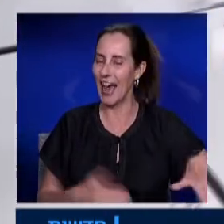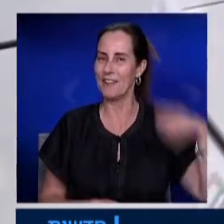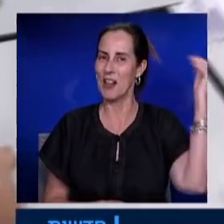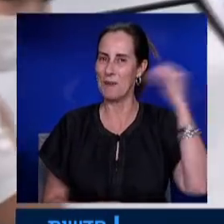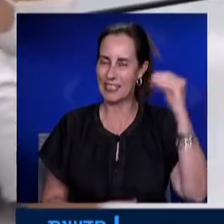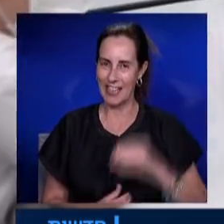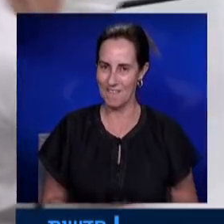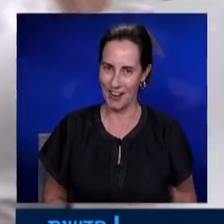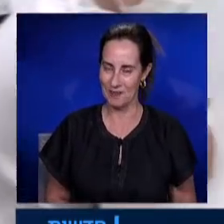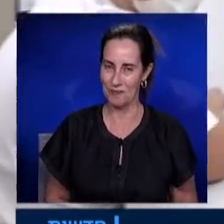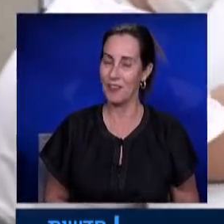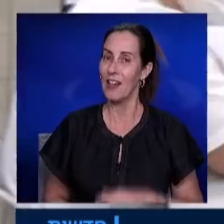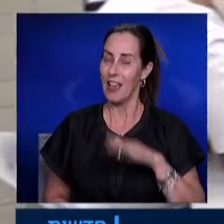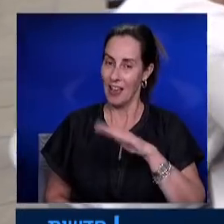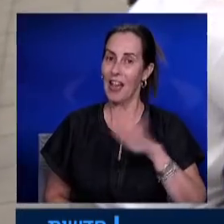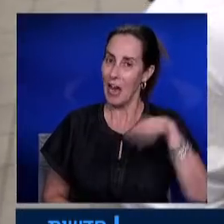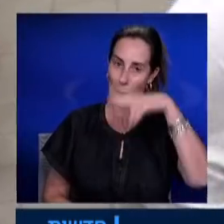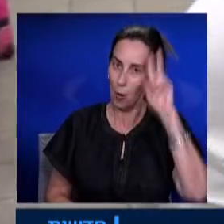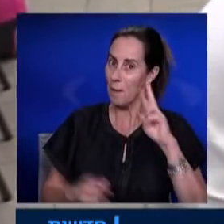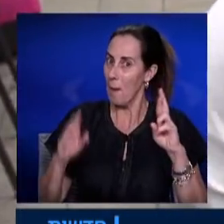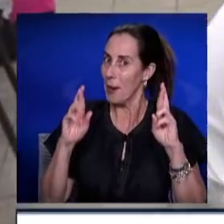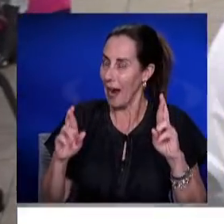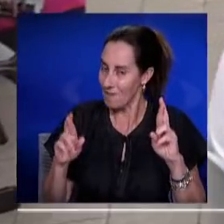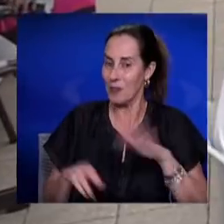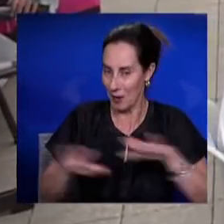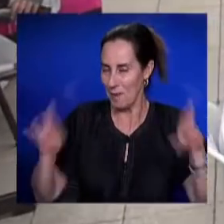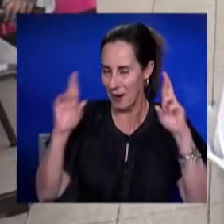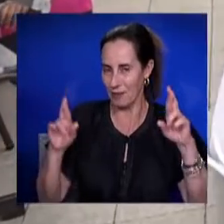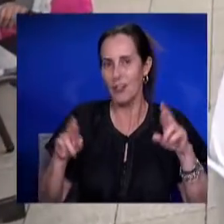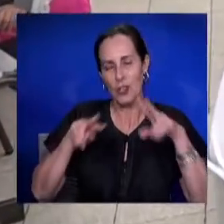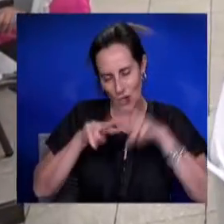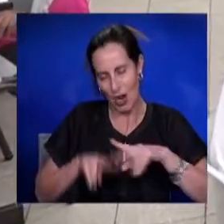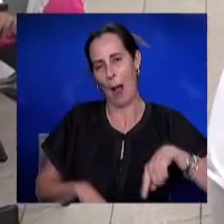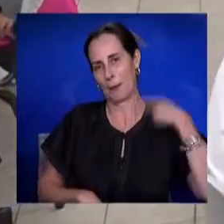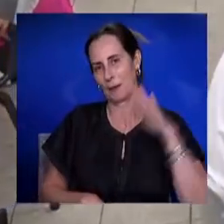הספר, והם והוריהם מקווים שהפעם זה לאורך זמן.